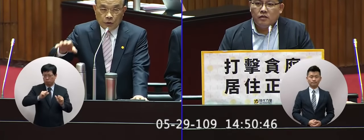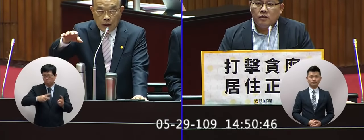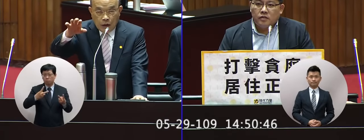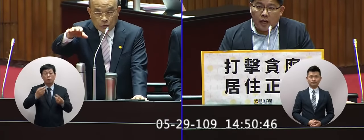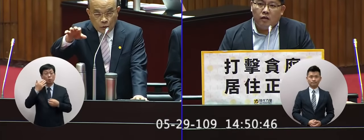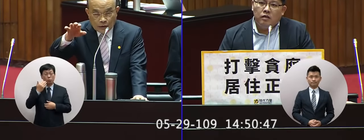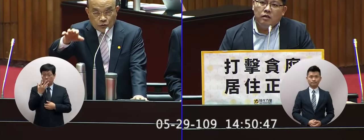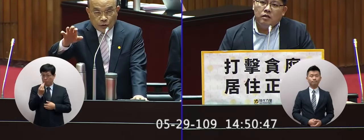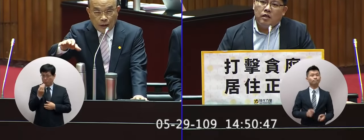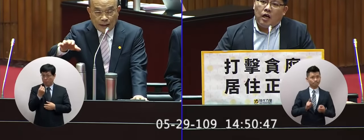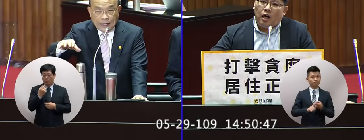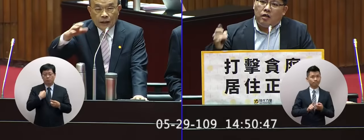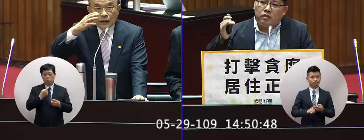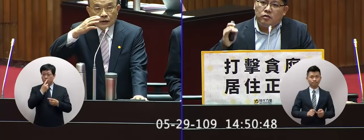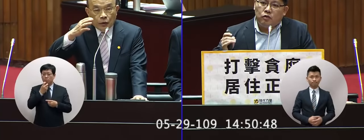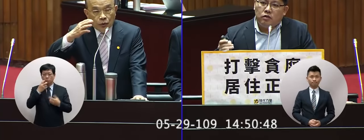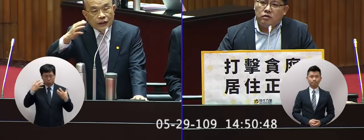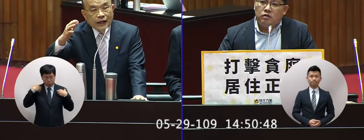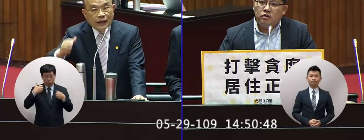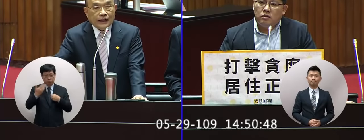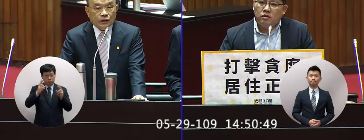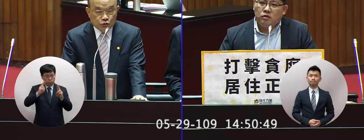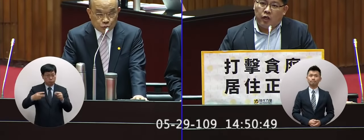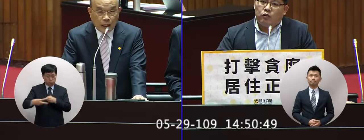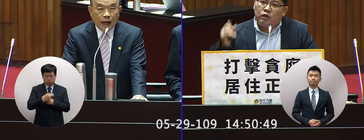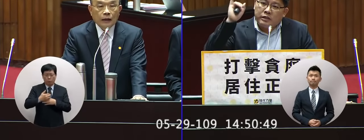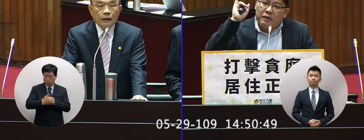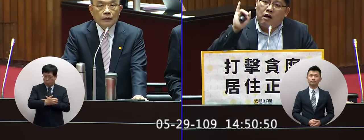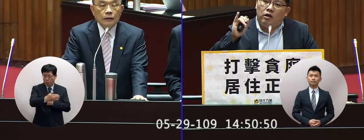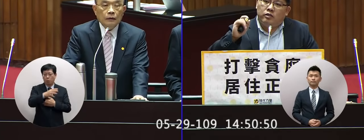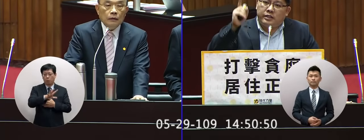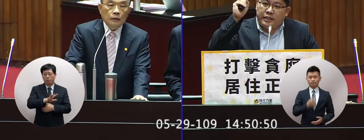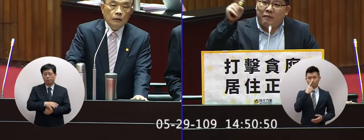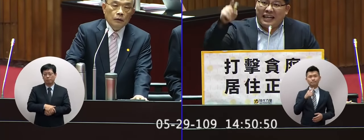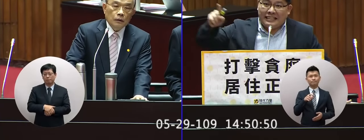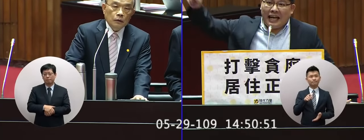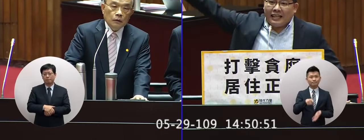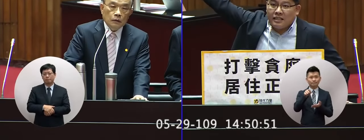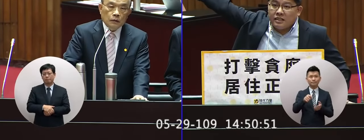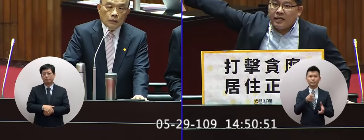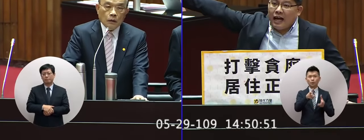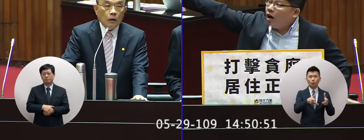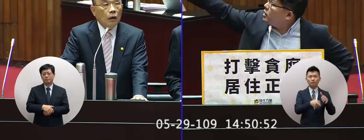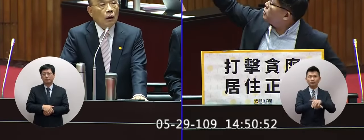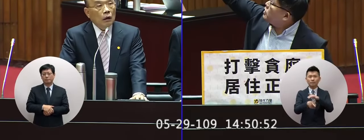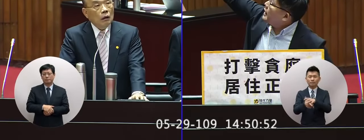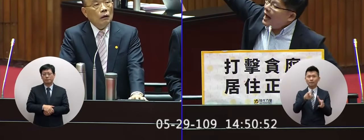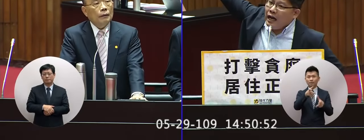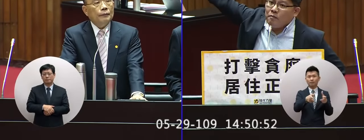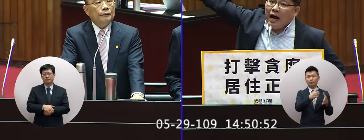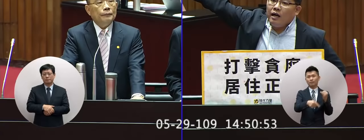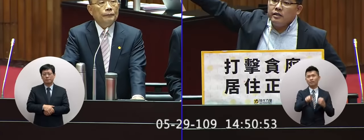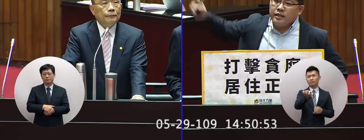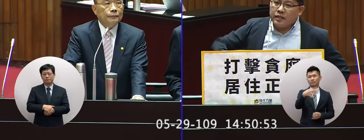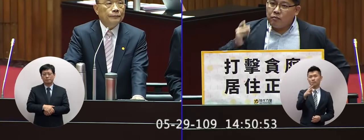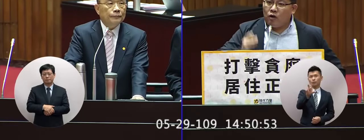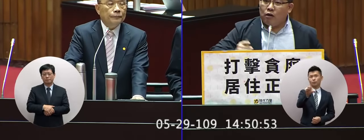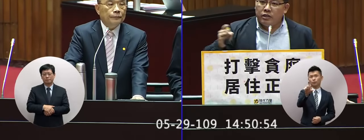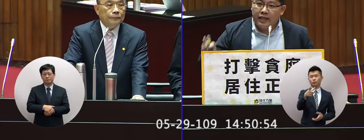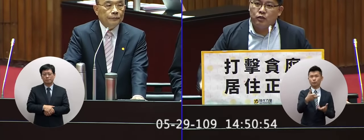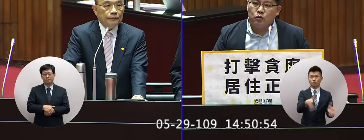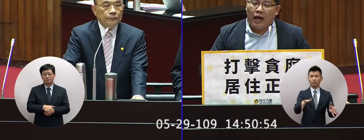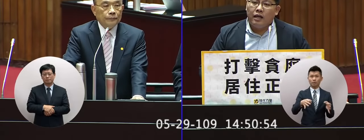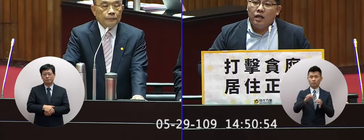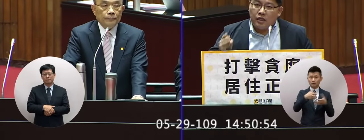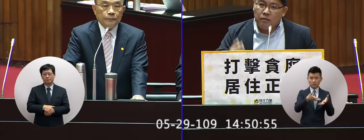行，中央断水断电，这有一定的天数啦。 我即马讲的就是466斤这啦，吼，有足侪项的嘛，经济部